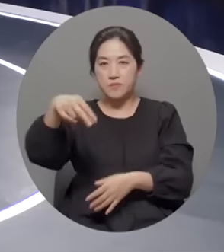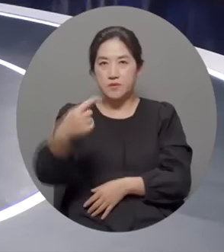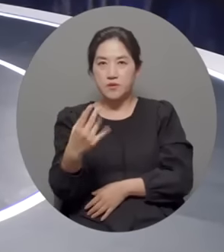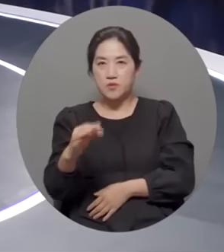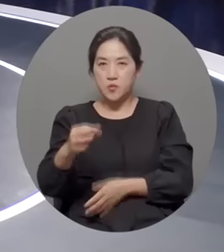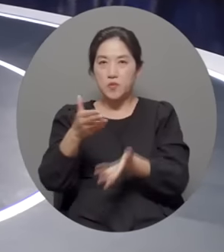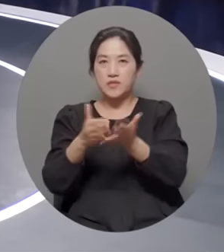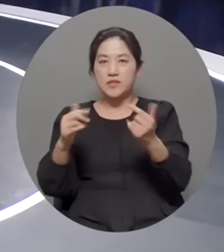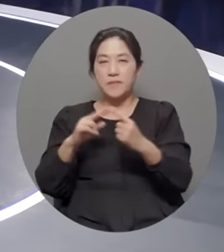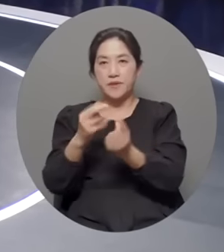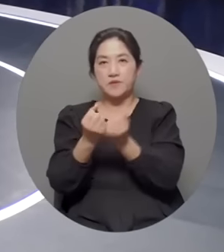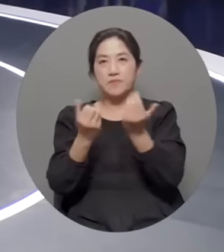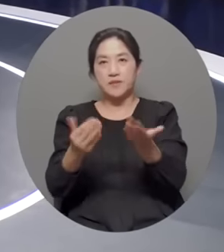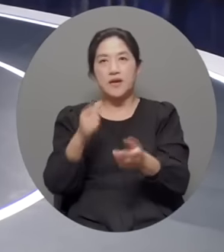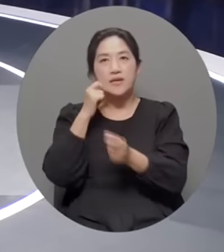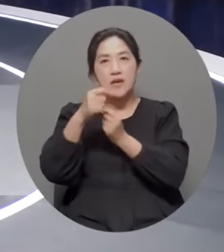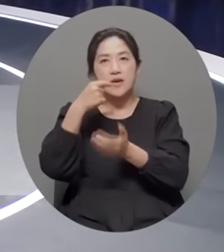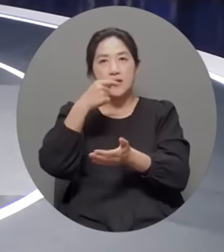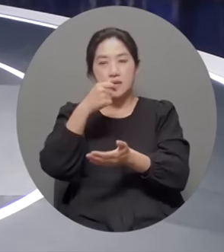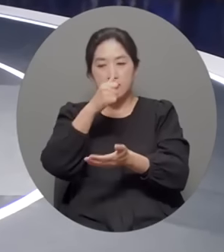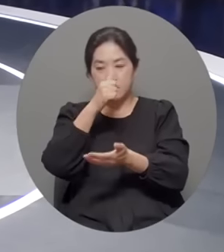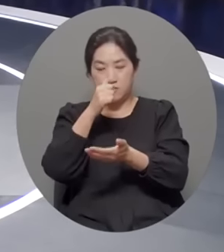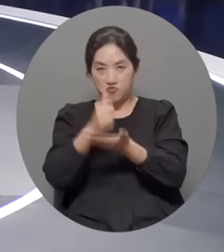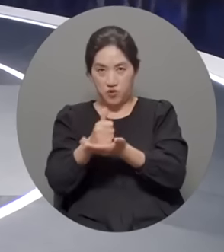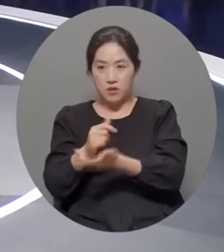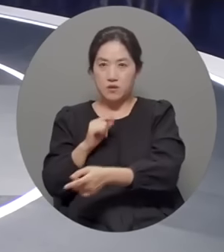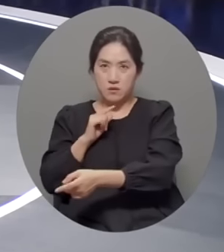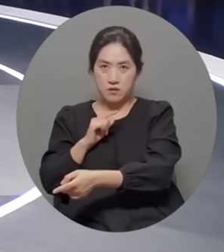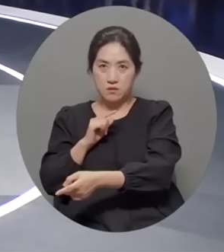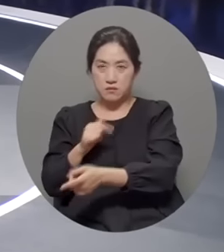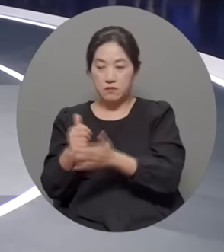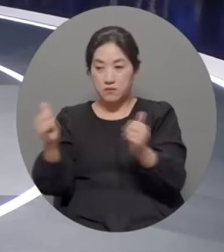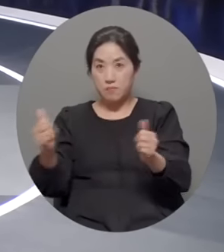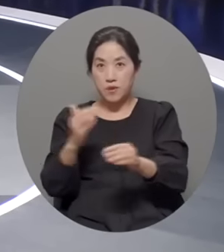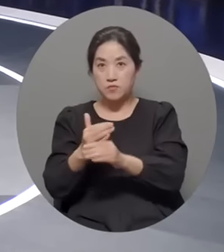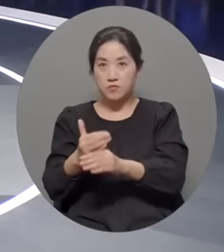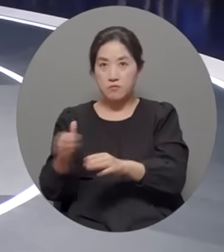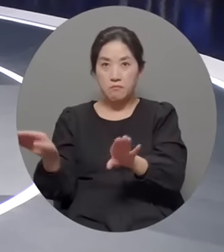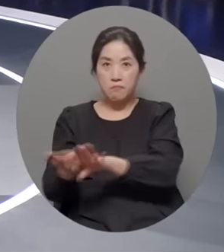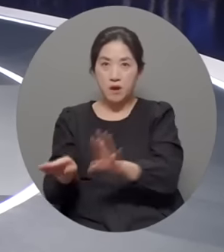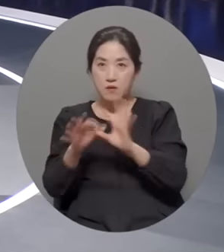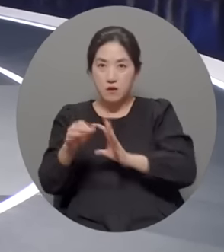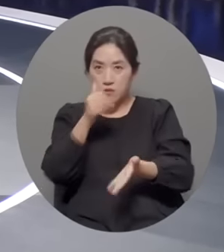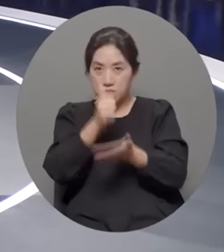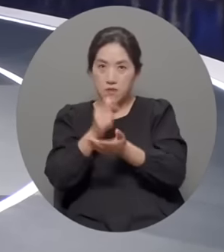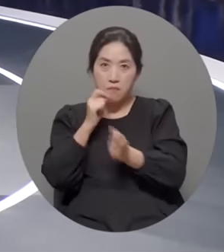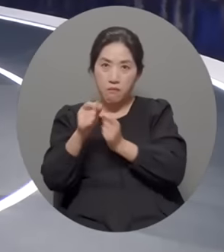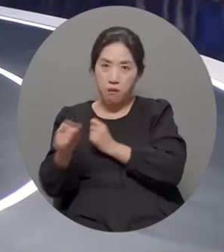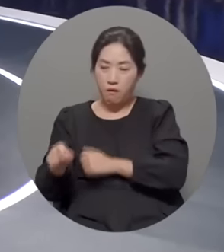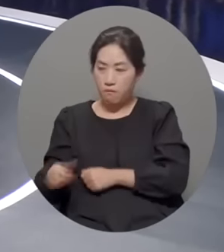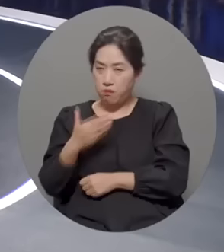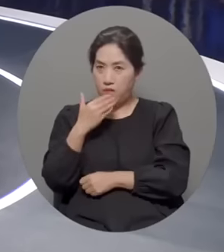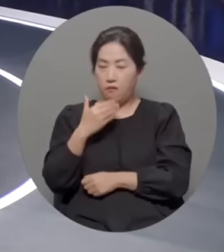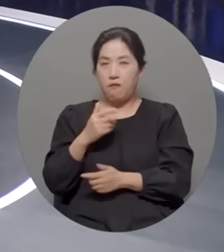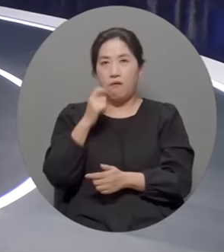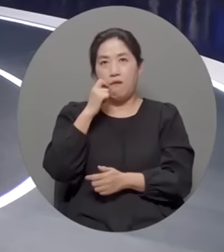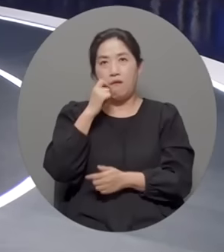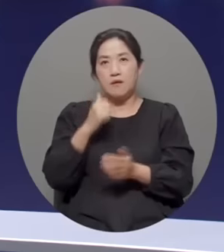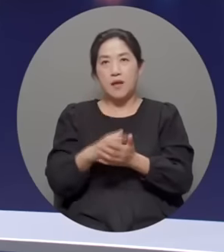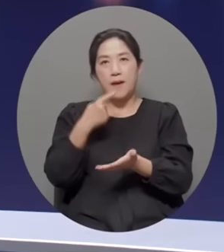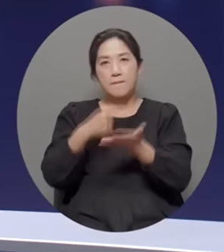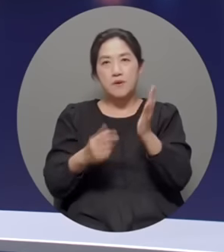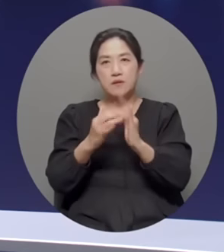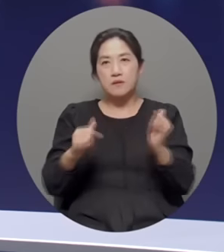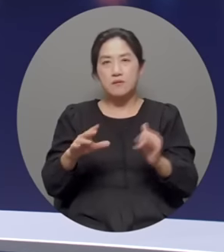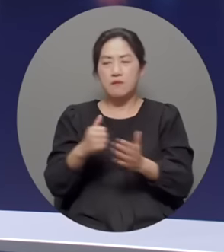기자, 사기 피해자가 재판 중에 어떻게 재판을 안 나오고 같은 범행을 계속할 수 있는 겁니까? 피해자들도 바로 그